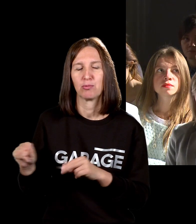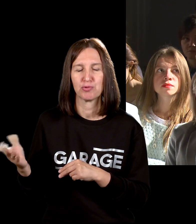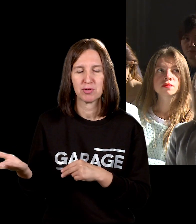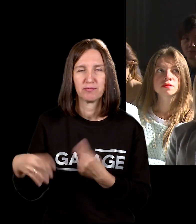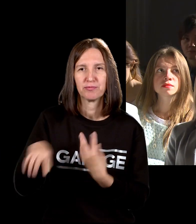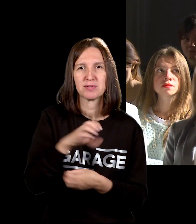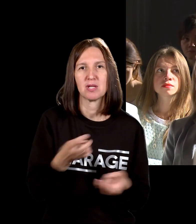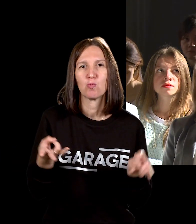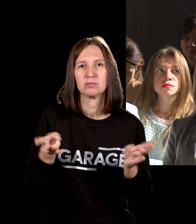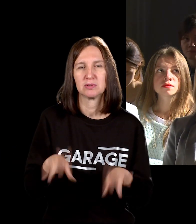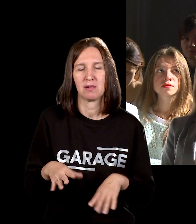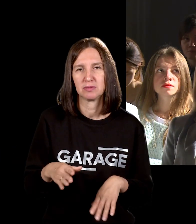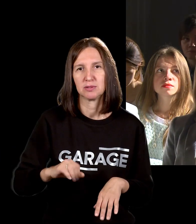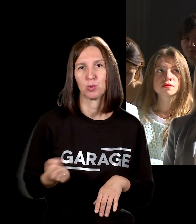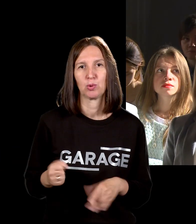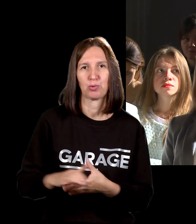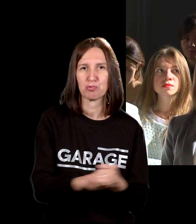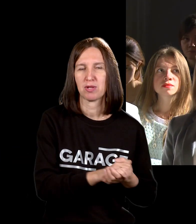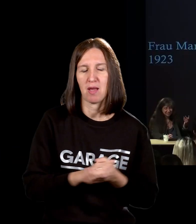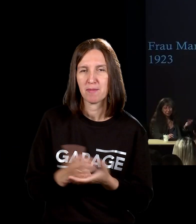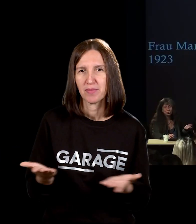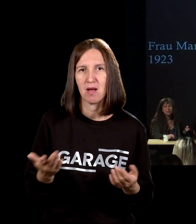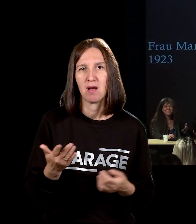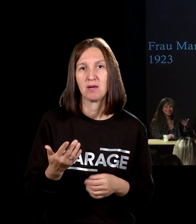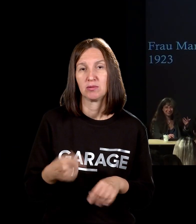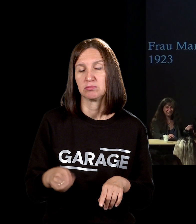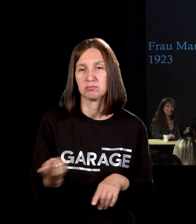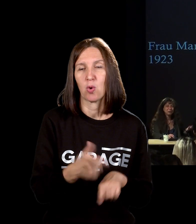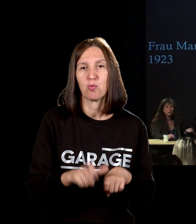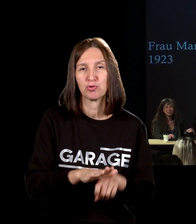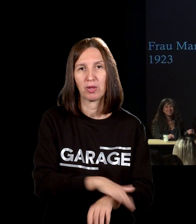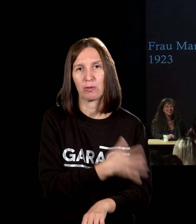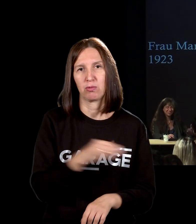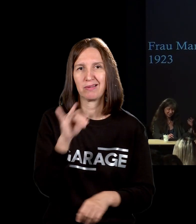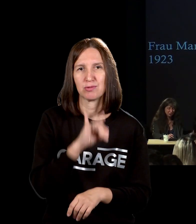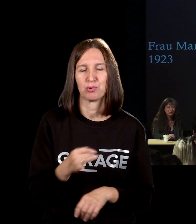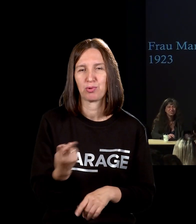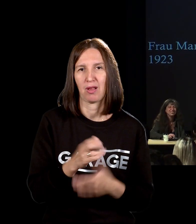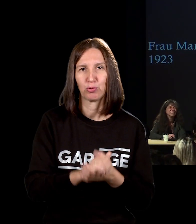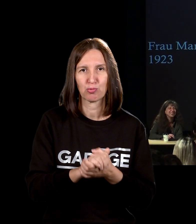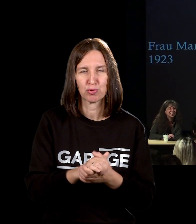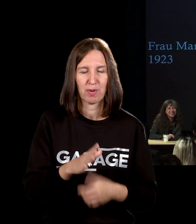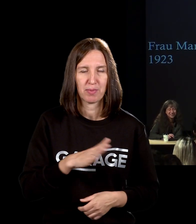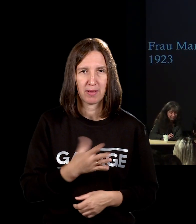все остались друзьями. В общем, какая-то была одна из самых долгих историй